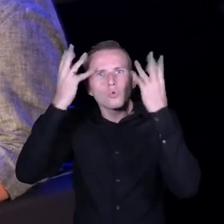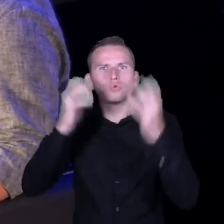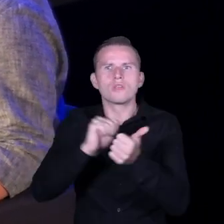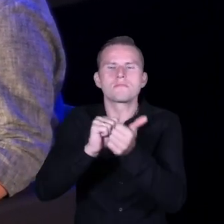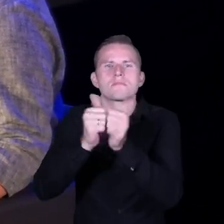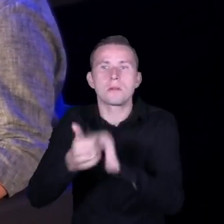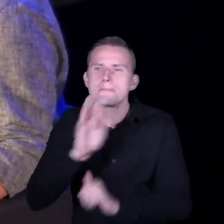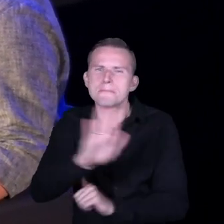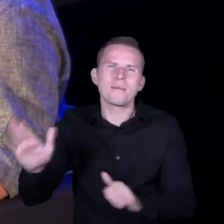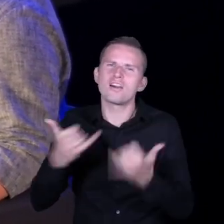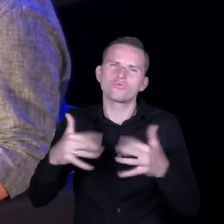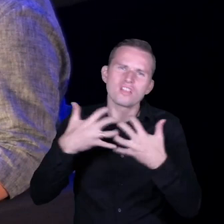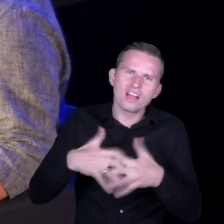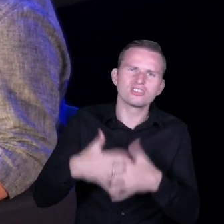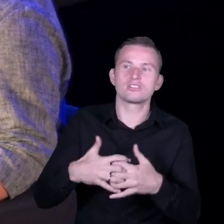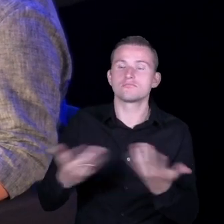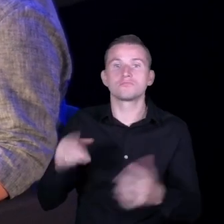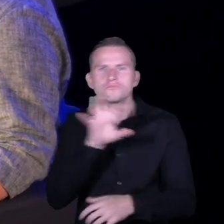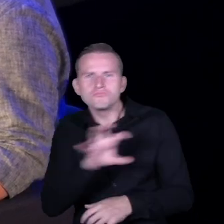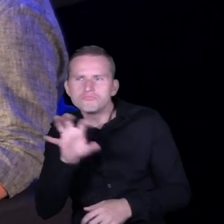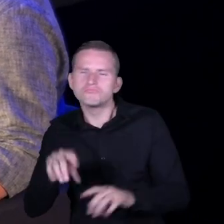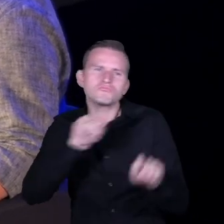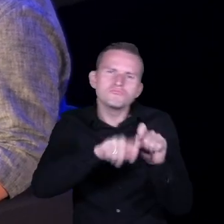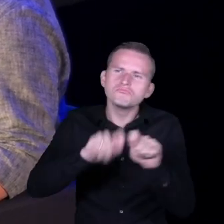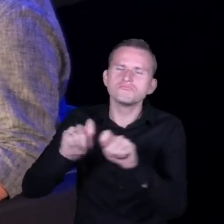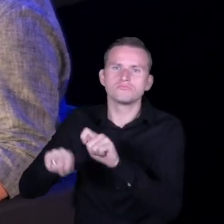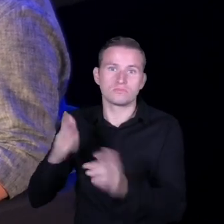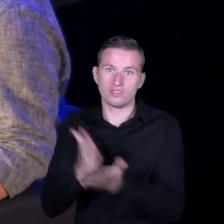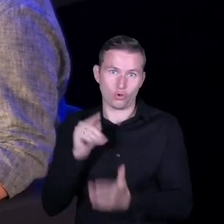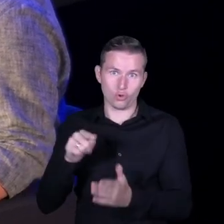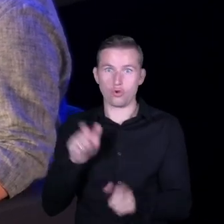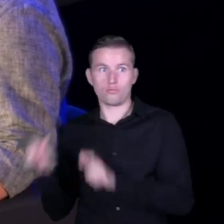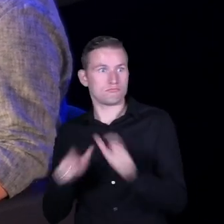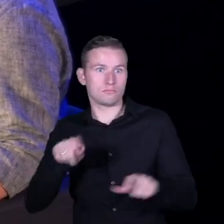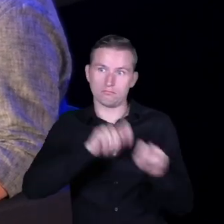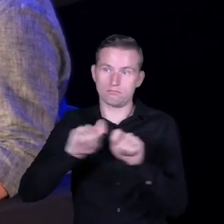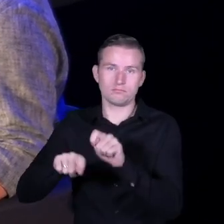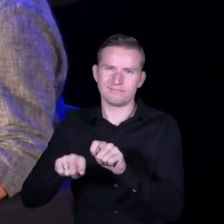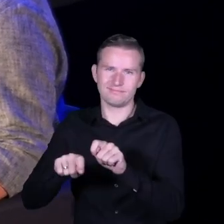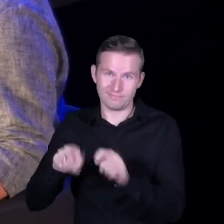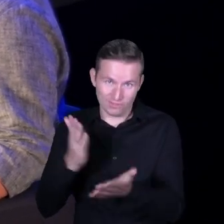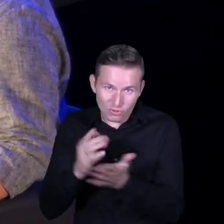i obserwacja, kontrola i ocena wcale nie jest jedynym narzędziem, wręcz